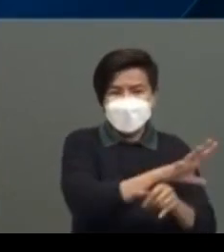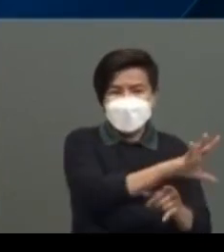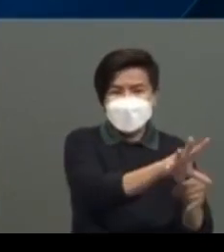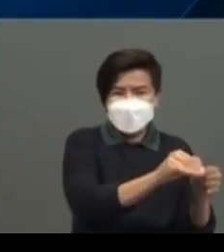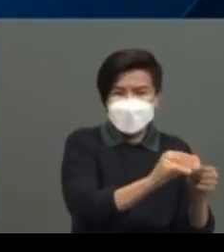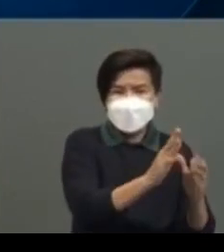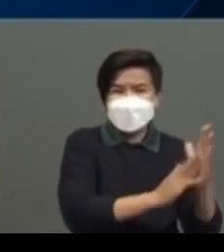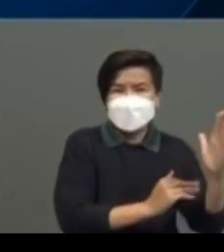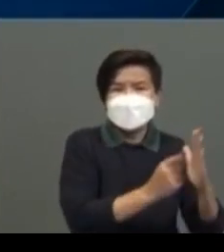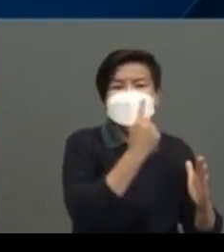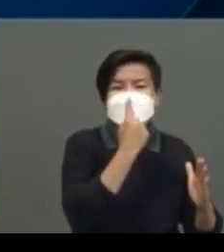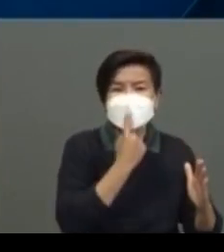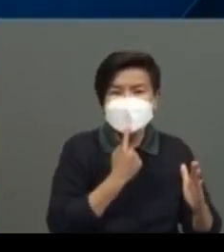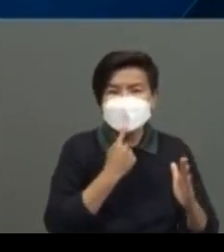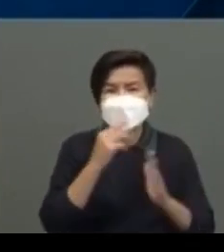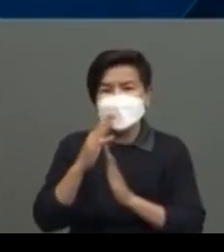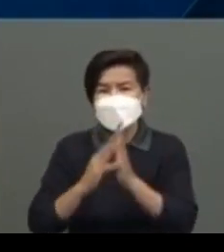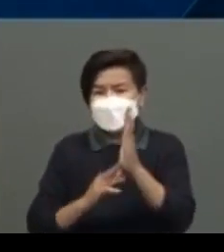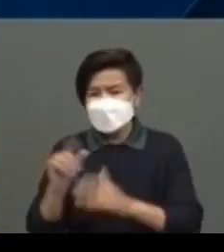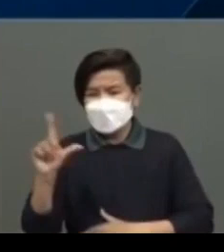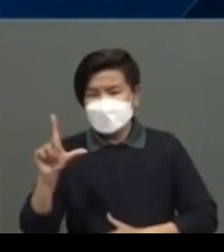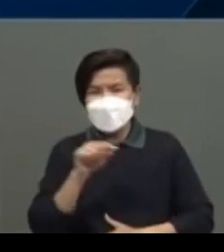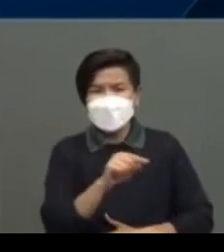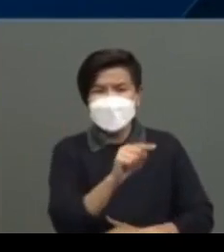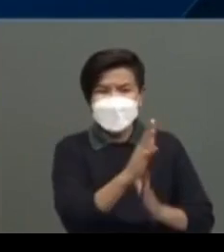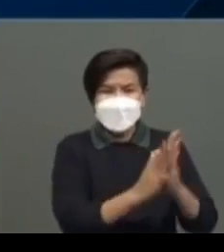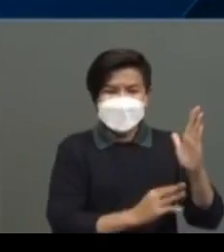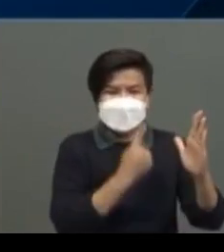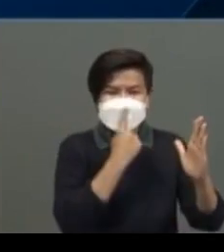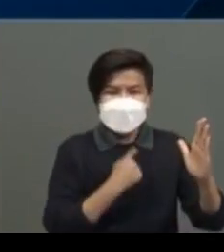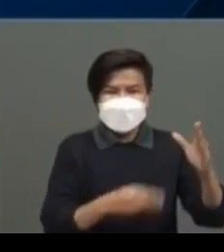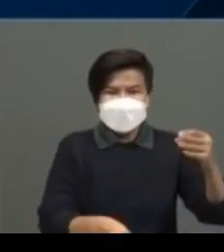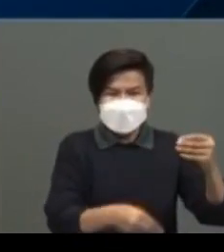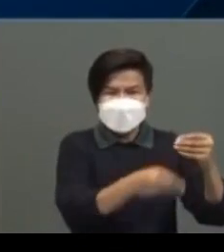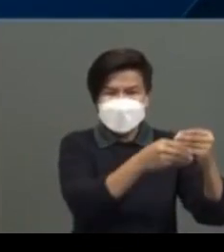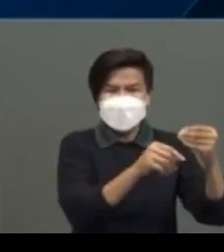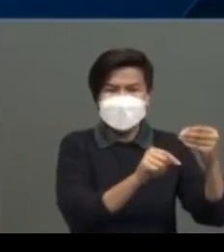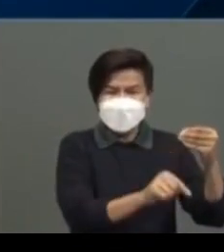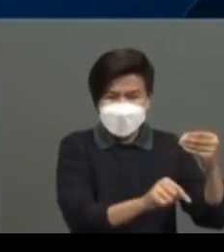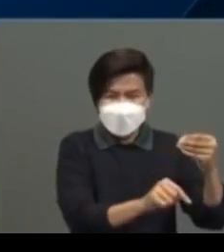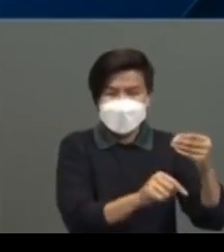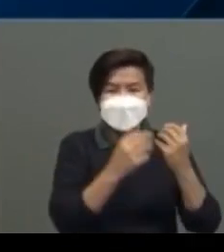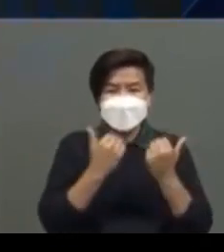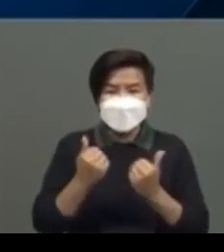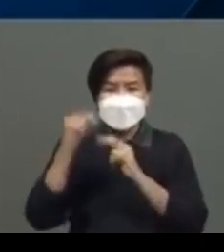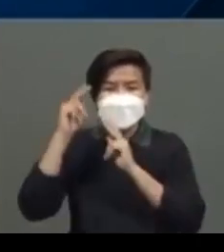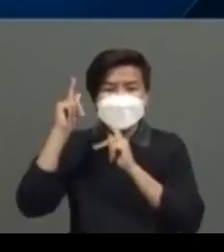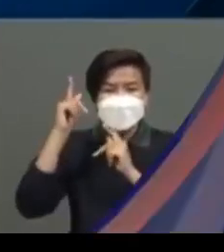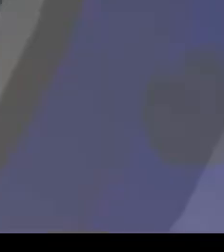12กรกฎาคมสะสม 12,908,193 โดสค่ะ